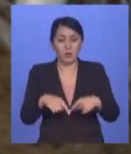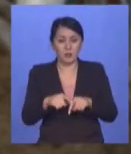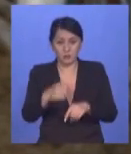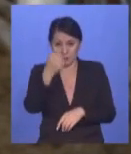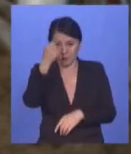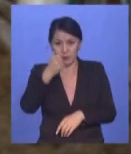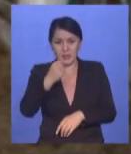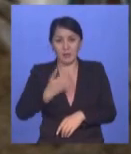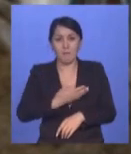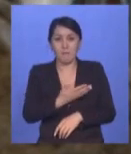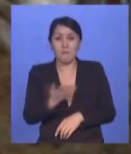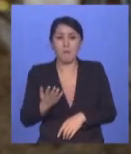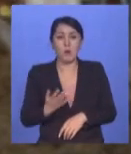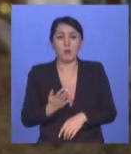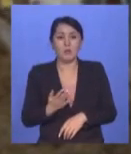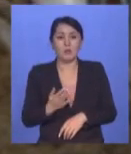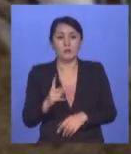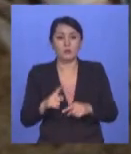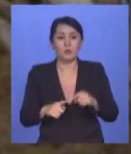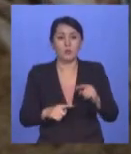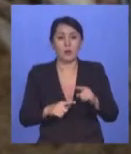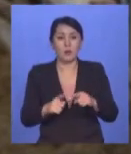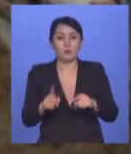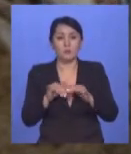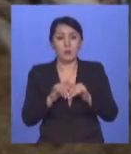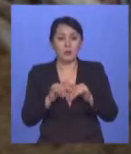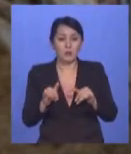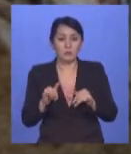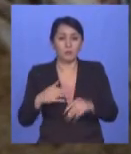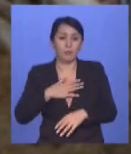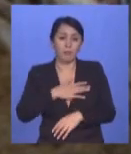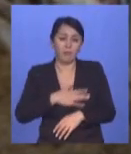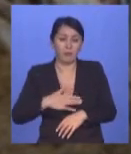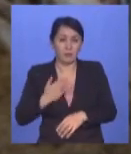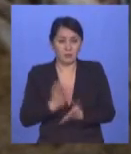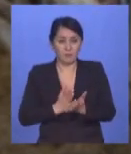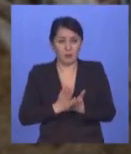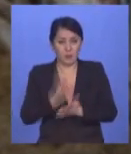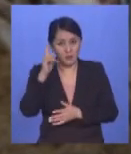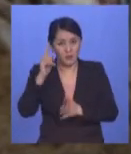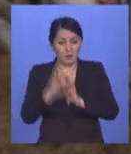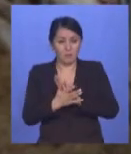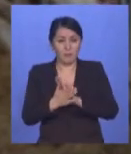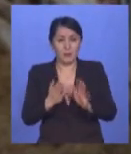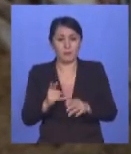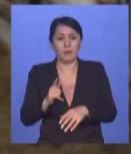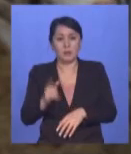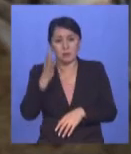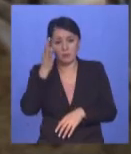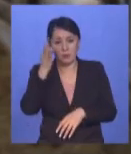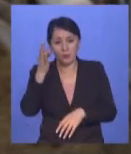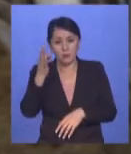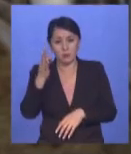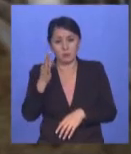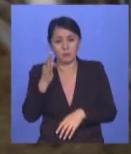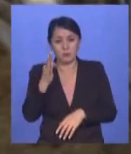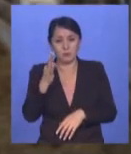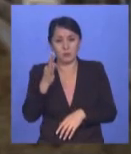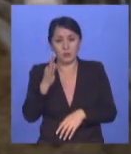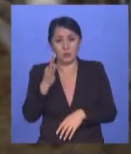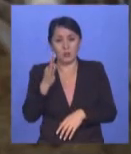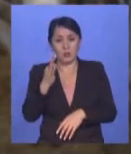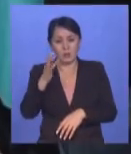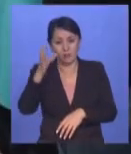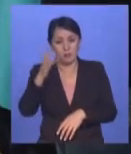алғысым шексіз. Мен бұл іс-шараны отандық өнімді дамытуға маңызды қадам деп білемін. Мамандар бір-бірімен тәжірибе алмасып, өз білімдерімен